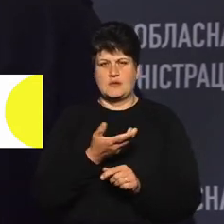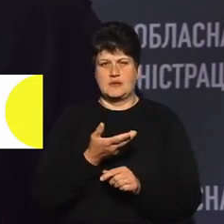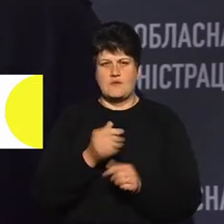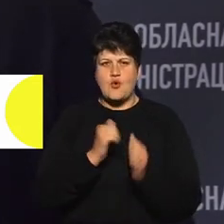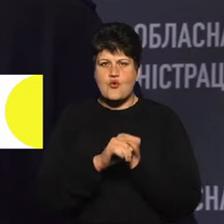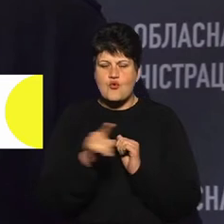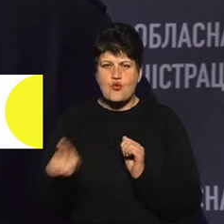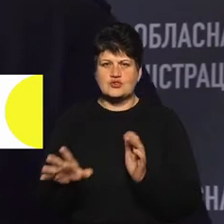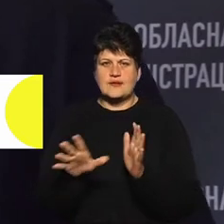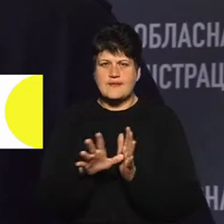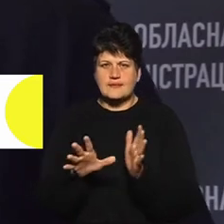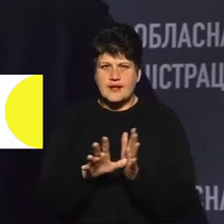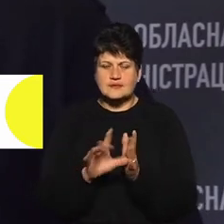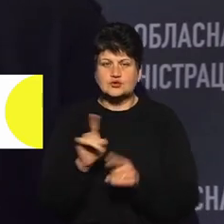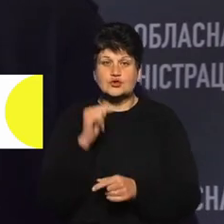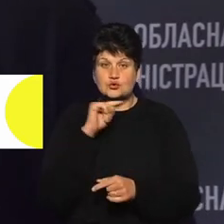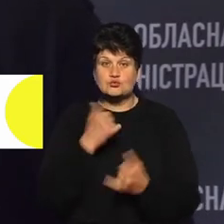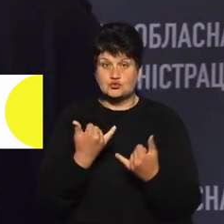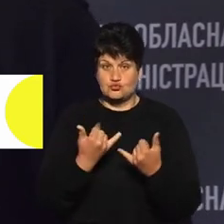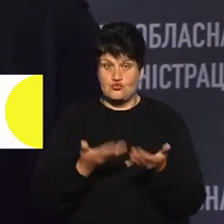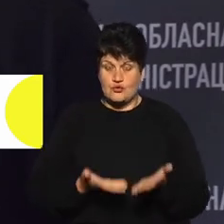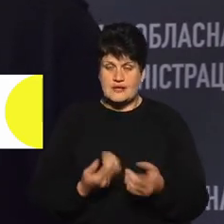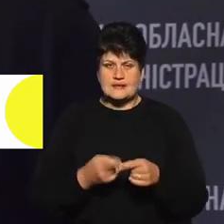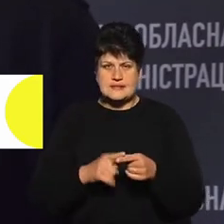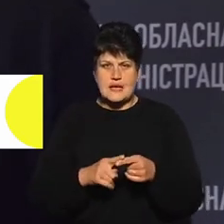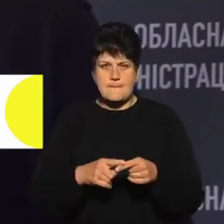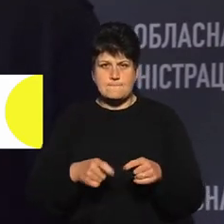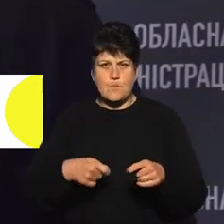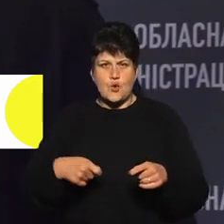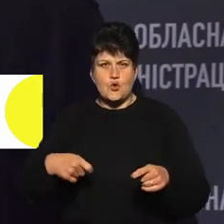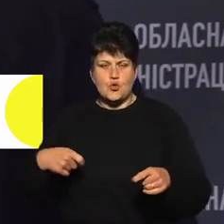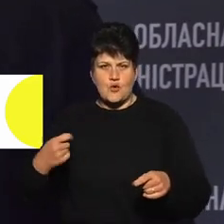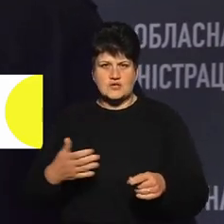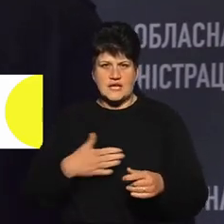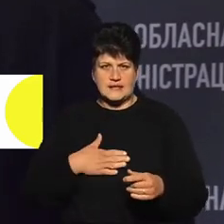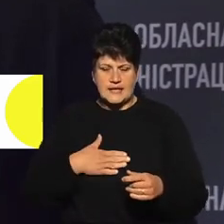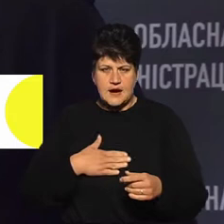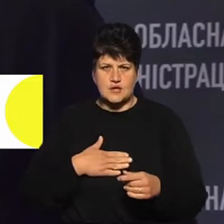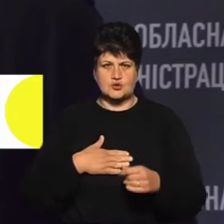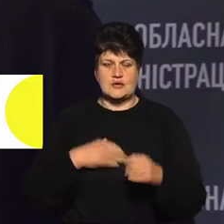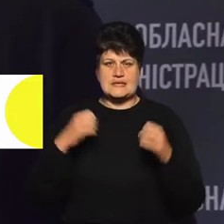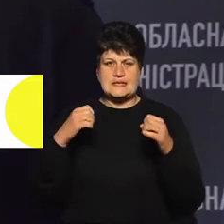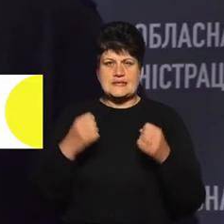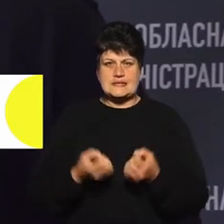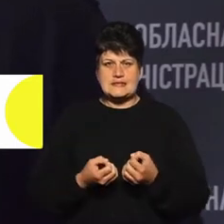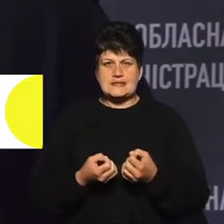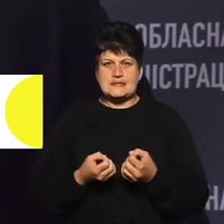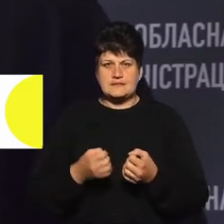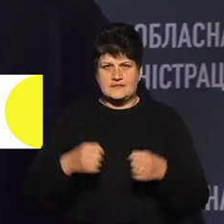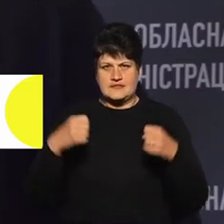кіловат електроенергії, який ви зекономили сьогодні, це продовження нашого безпечного і світлого на наступні